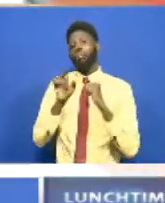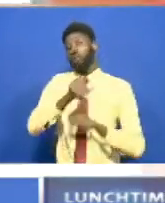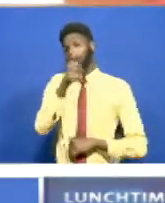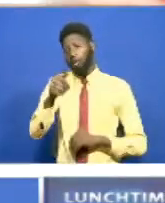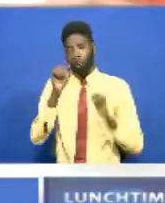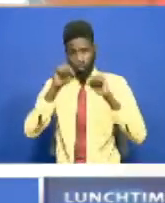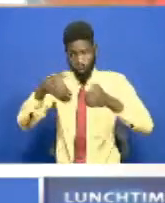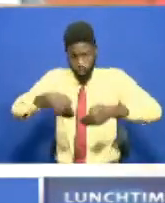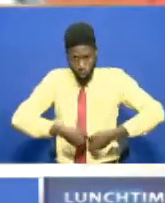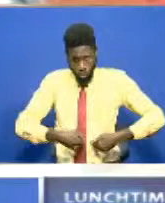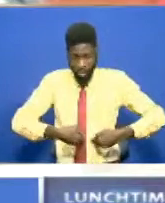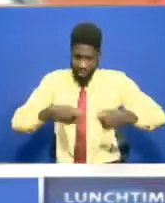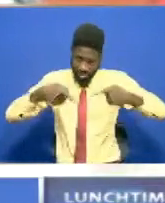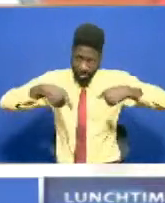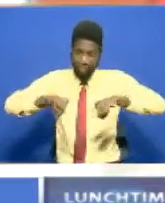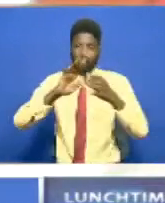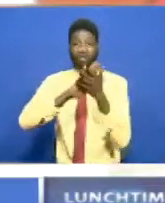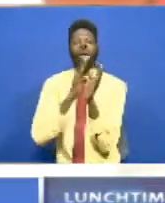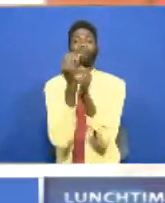waweze kujisimamia.